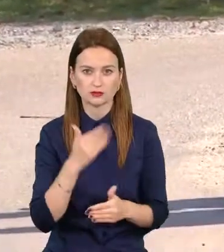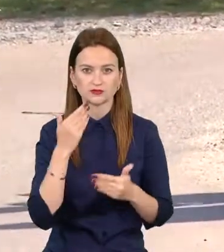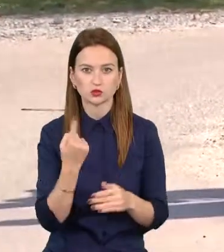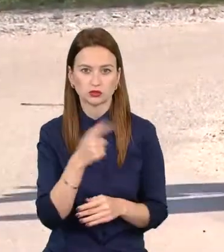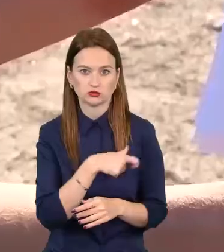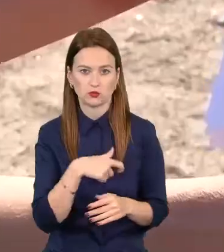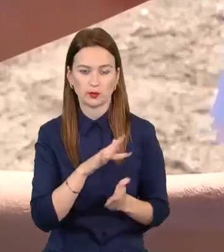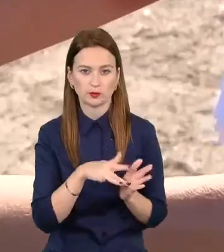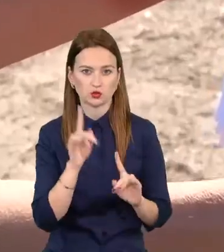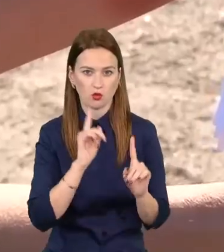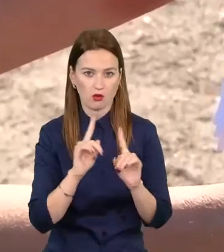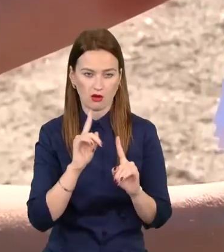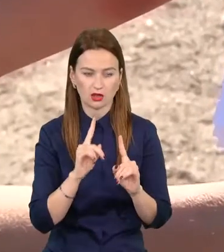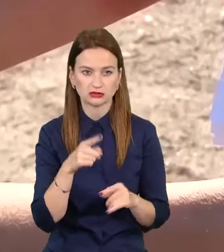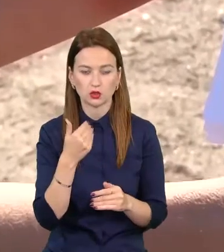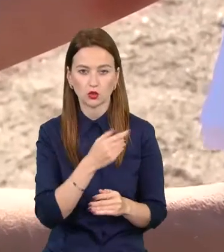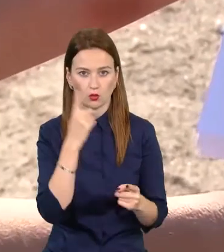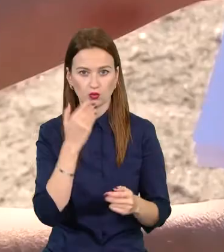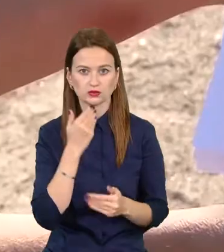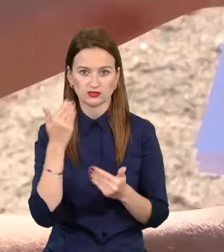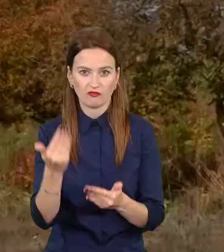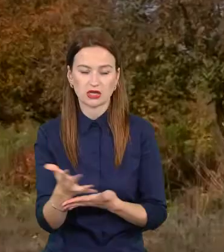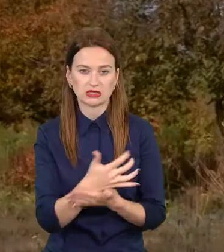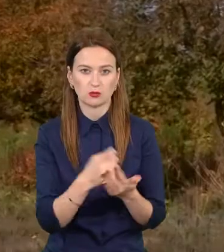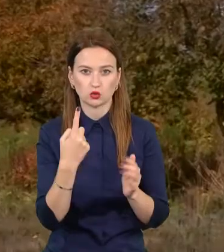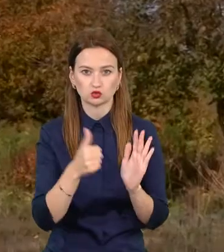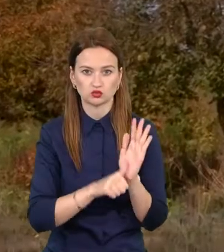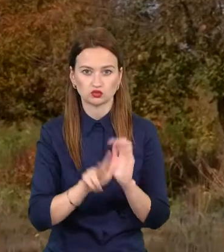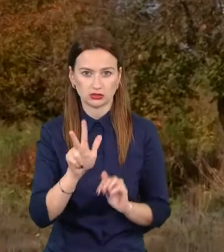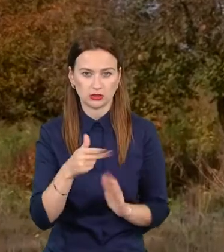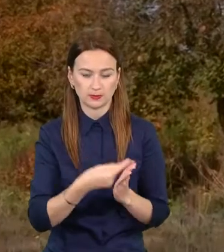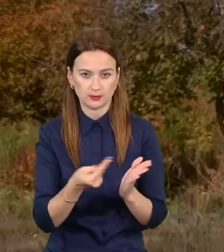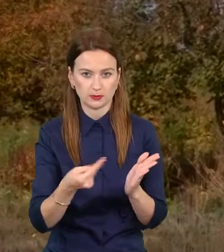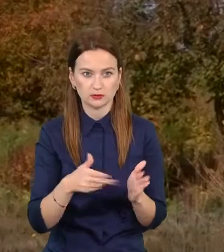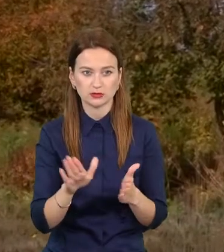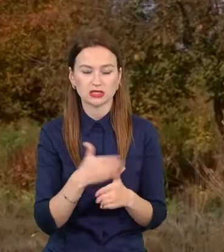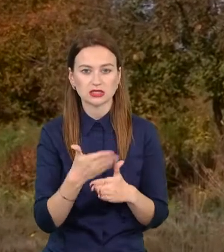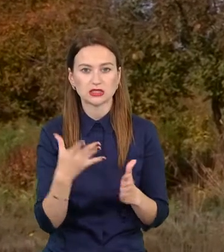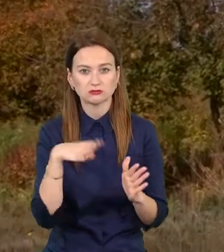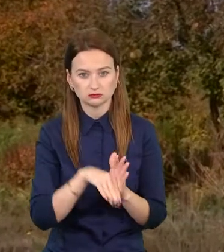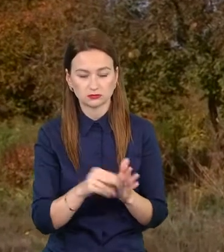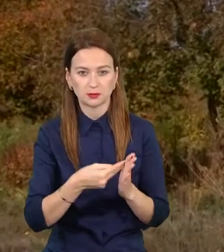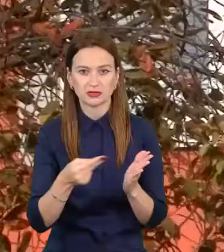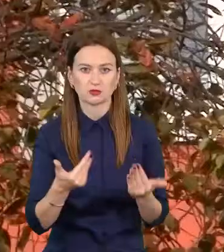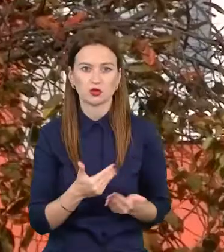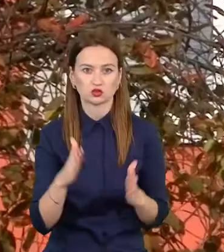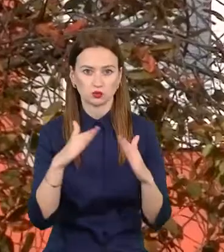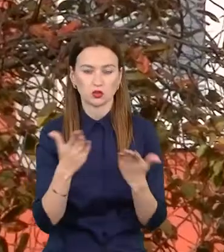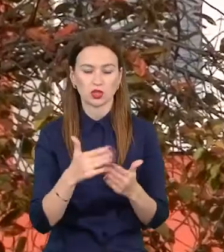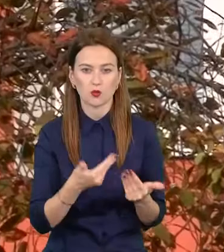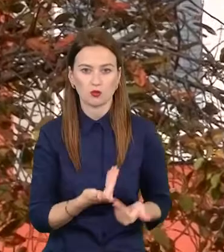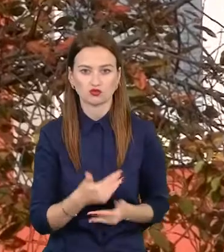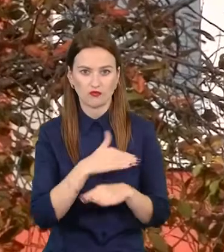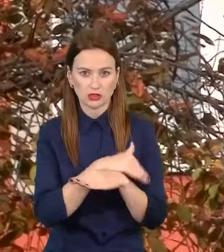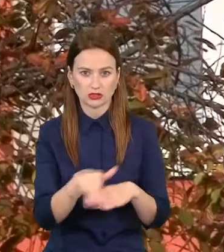ради. Його звернення, за інформацією департаменту, зібрало 163 підписи, серед яких і підписи мешканців будинку, що